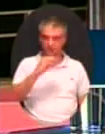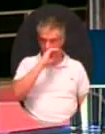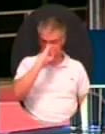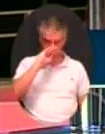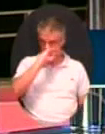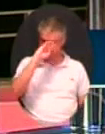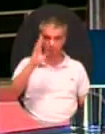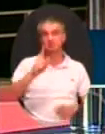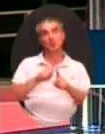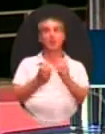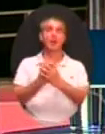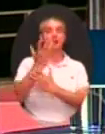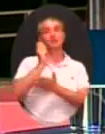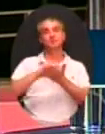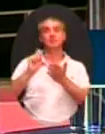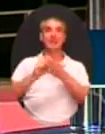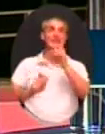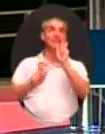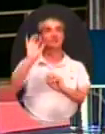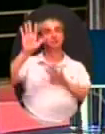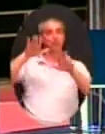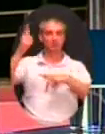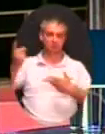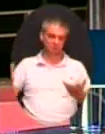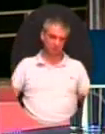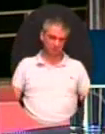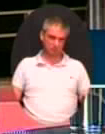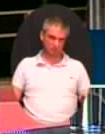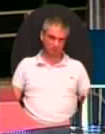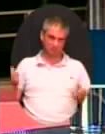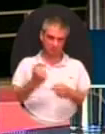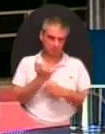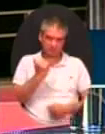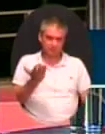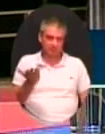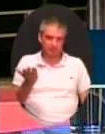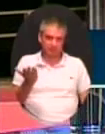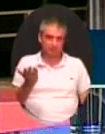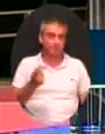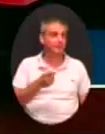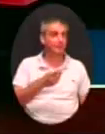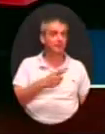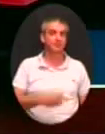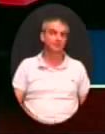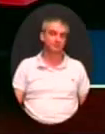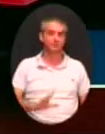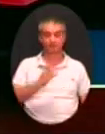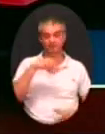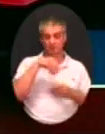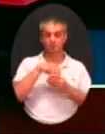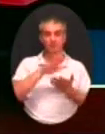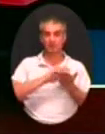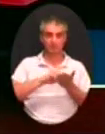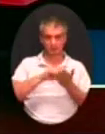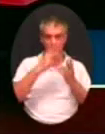כאן איזה מין מערך אזרחי, פה זה יהיה עשו כאן, מה זה הדבר הזה? על פי שמה שיהיה במערך הזה,